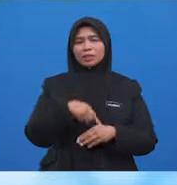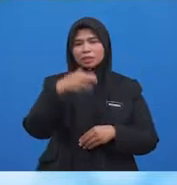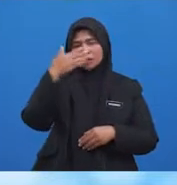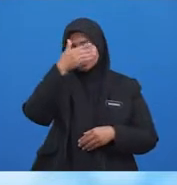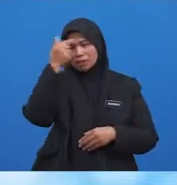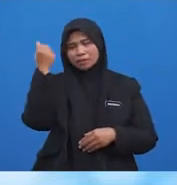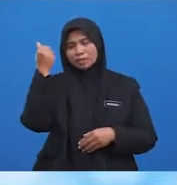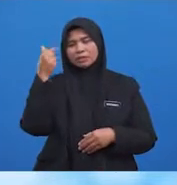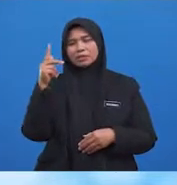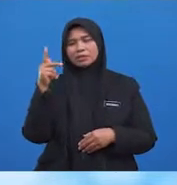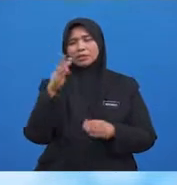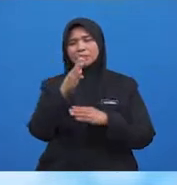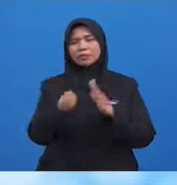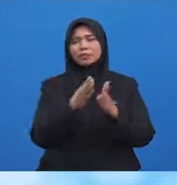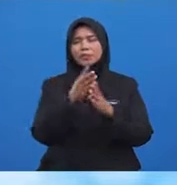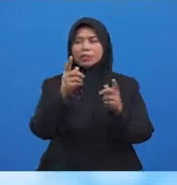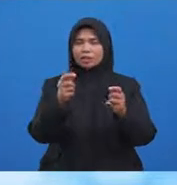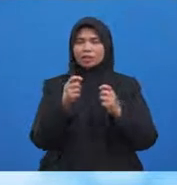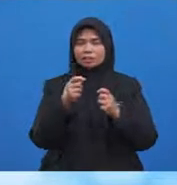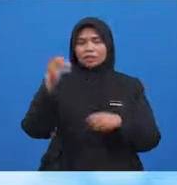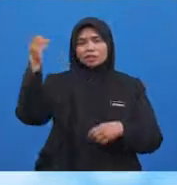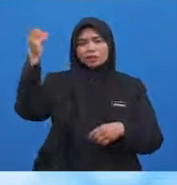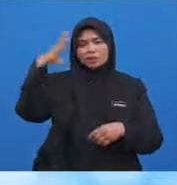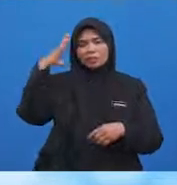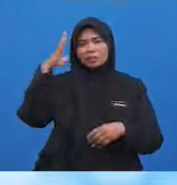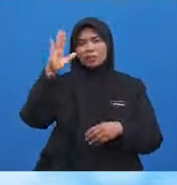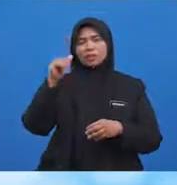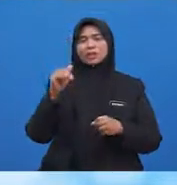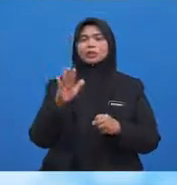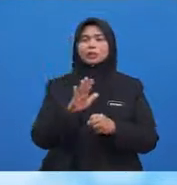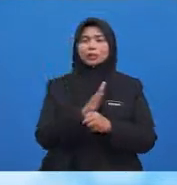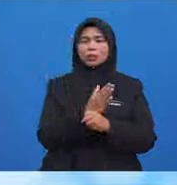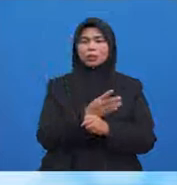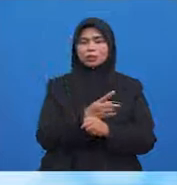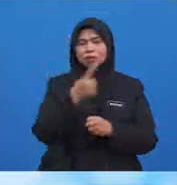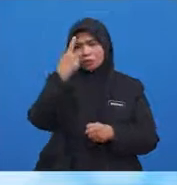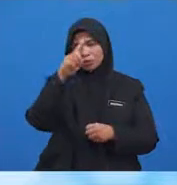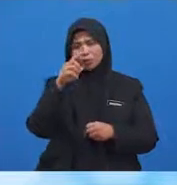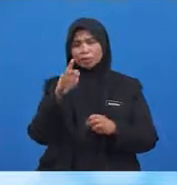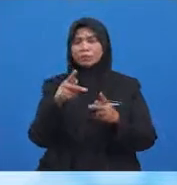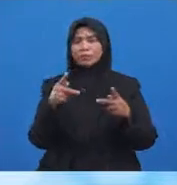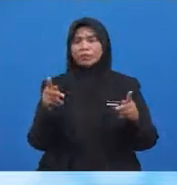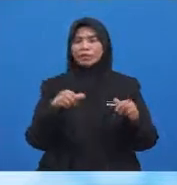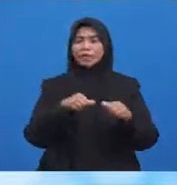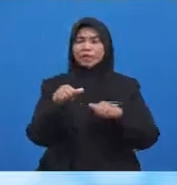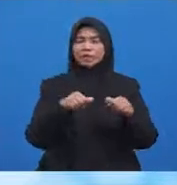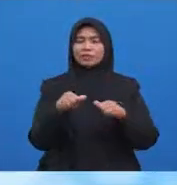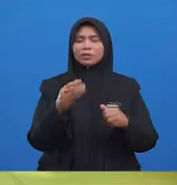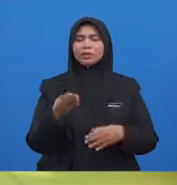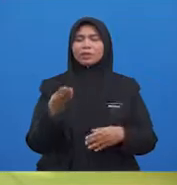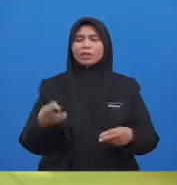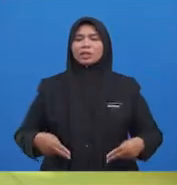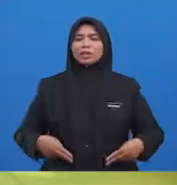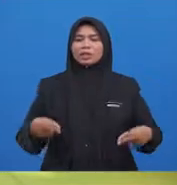bumi menerima cahaya matahari yang cukup untuk pelbagai aktiviti benda hidup